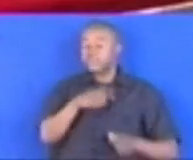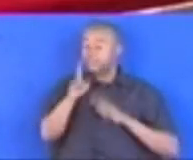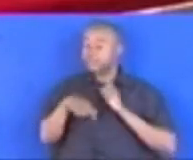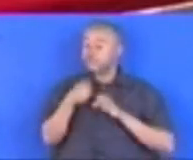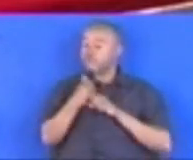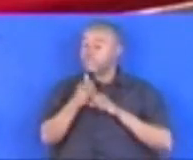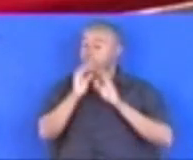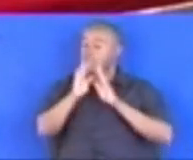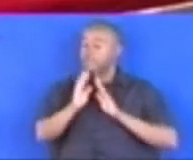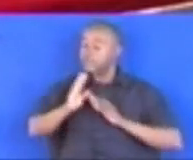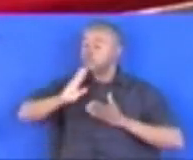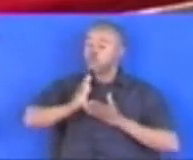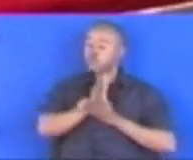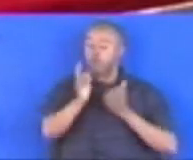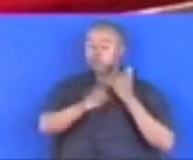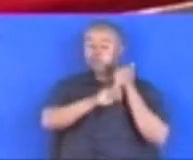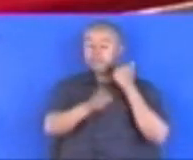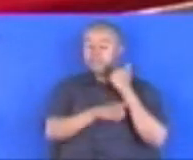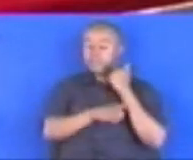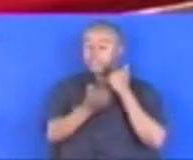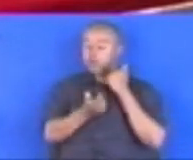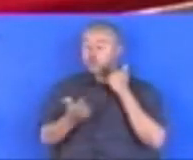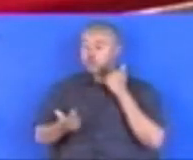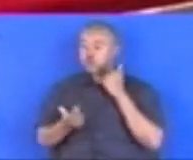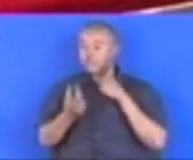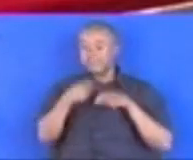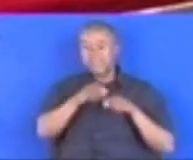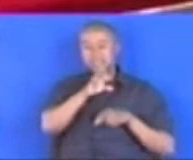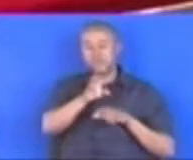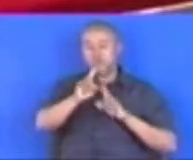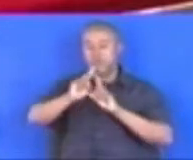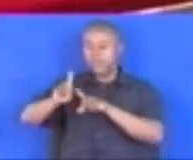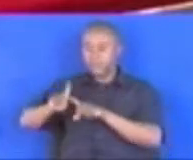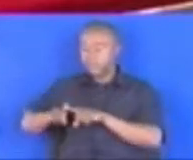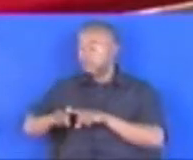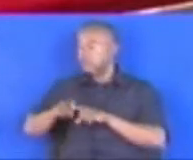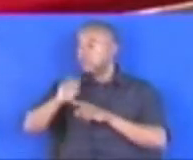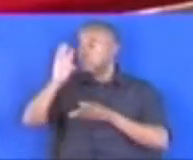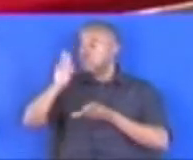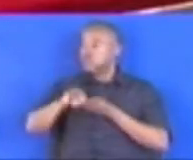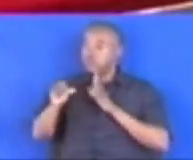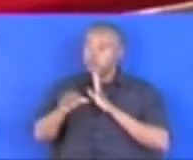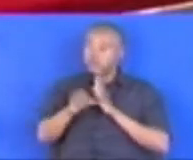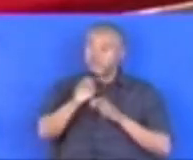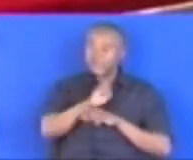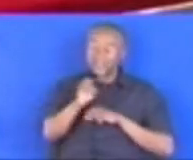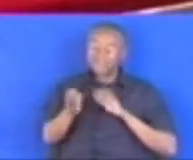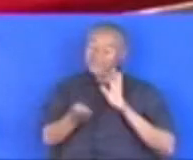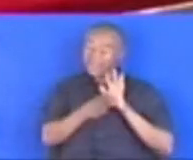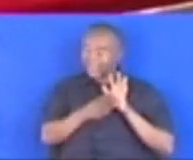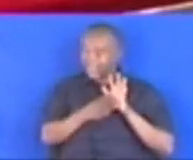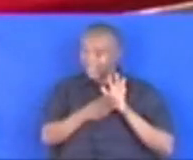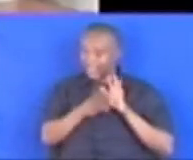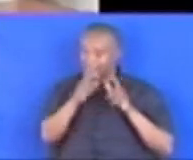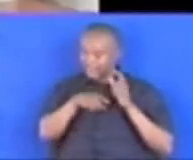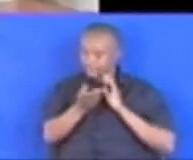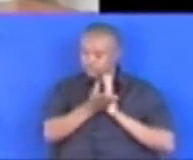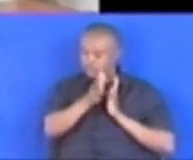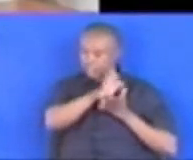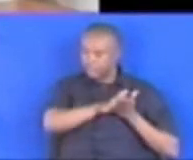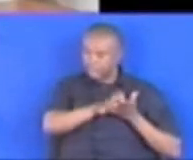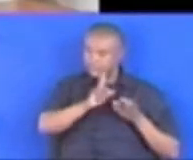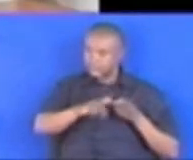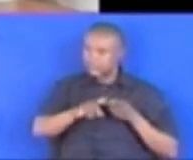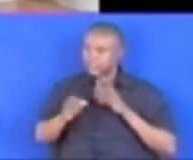ya kutokomeza mimba za utotoni katika mikoa mbalimbali nchini, ambapo jumla ya wanafunzi 8,978 katika shule za msingi